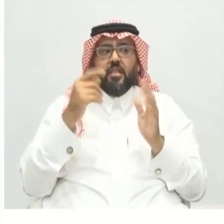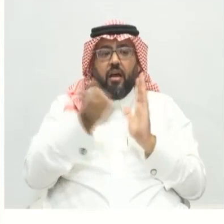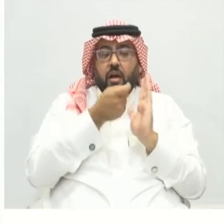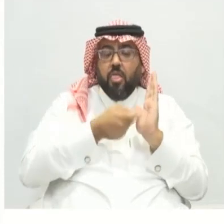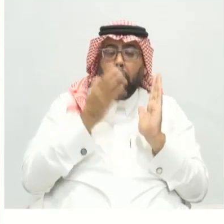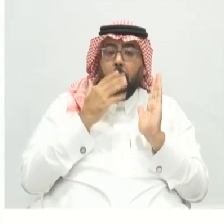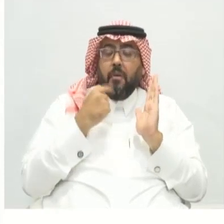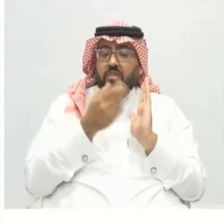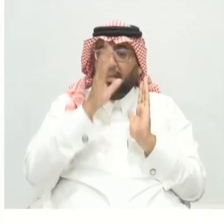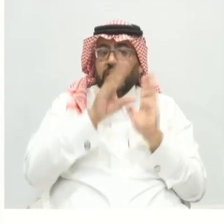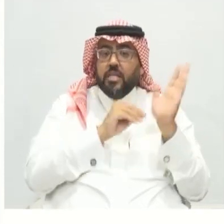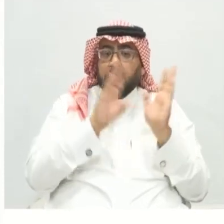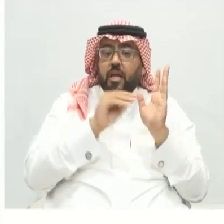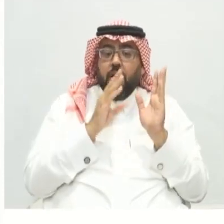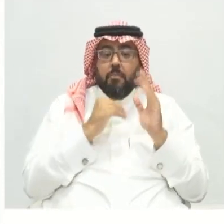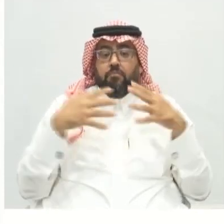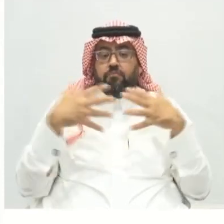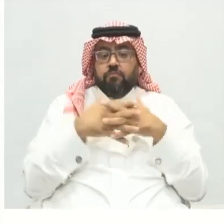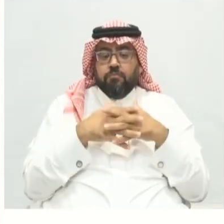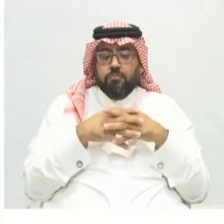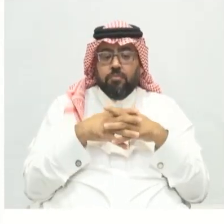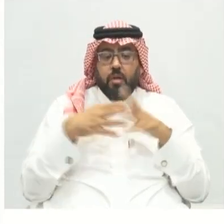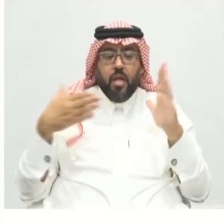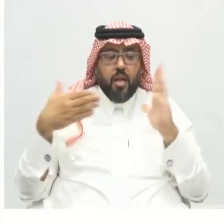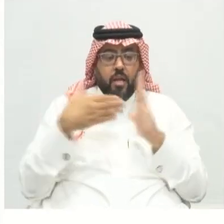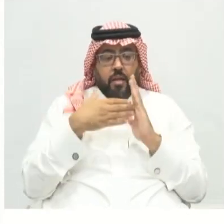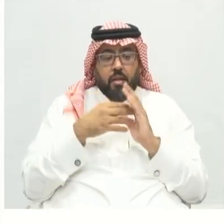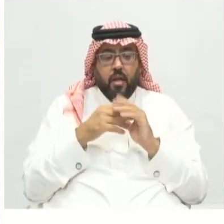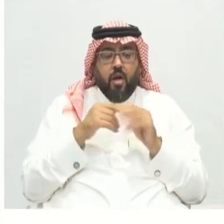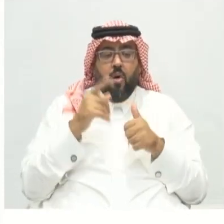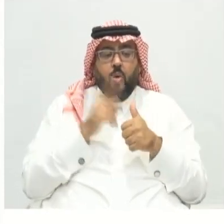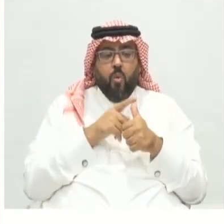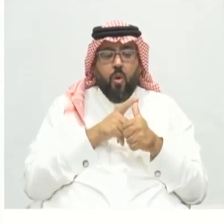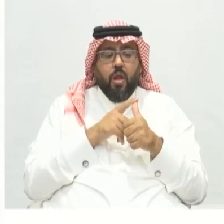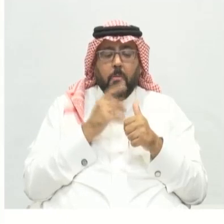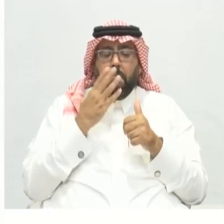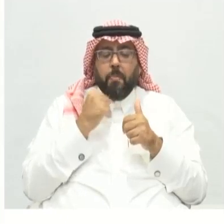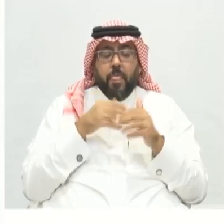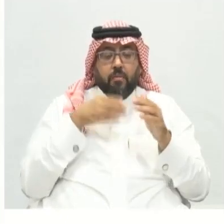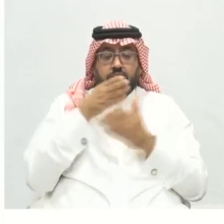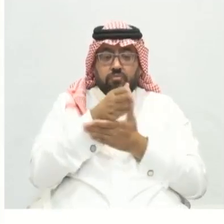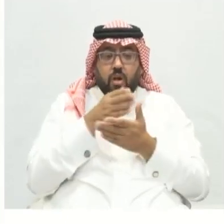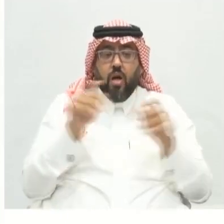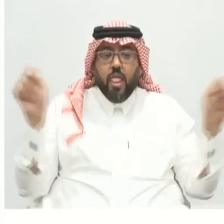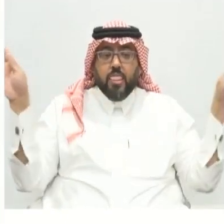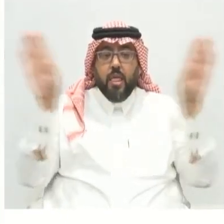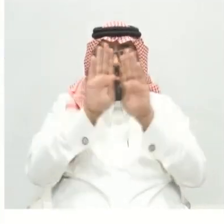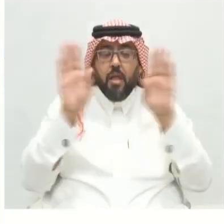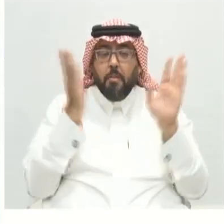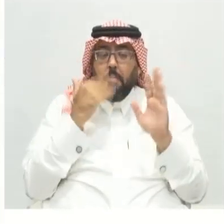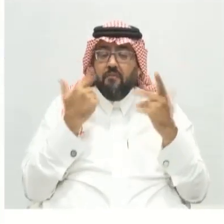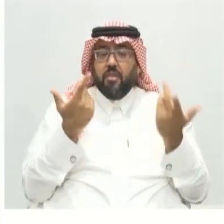العلاقه اذا تسمى العلاقه النهايه للبدايه ان لا يمكنك البدء بالتمثيل قبل تحديد